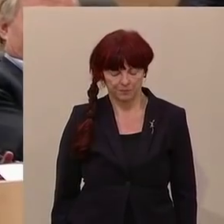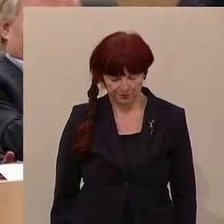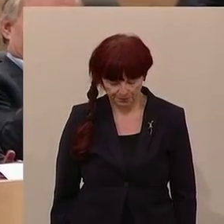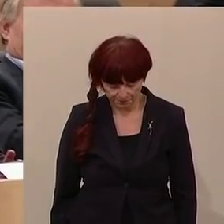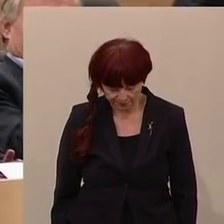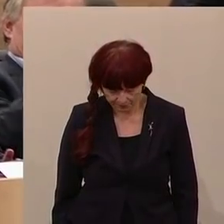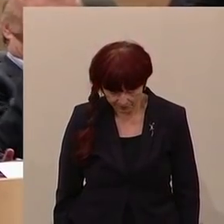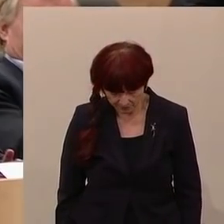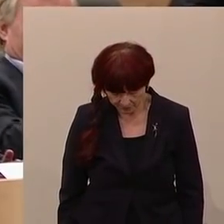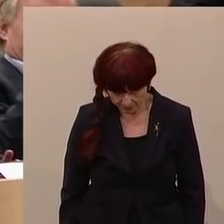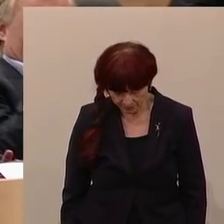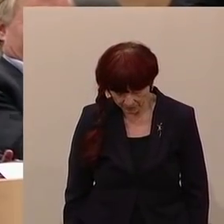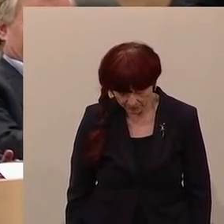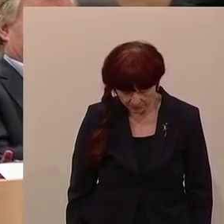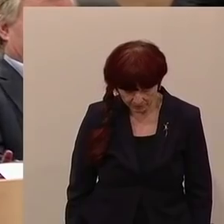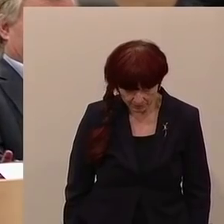Und